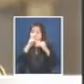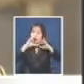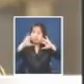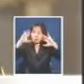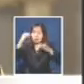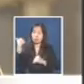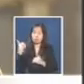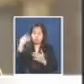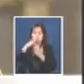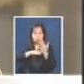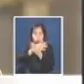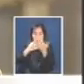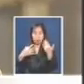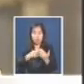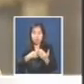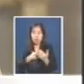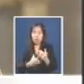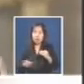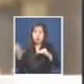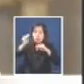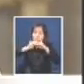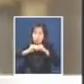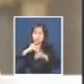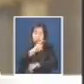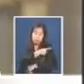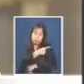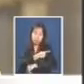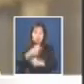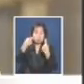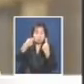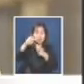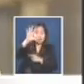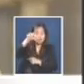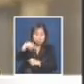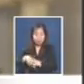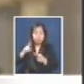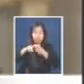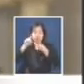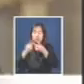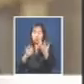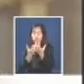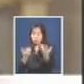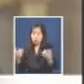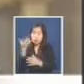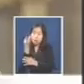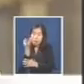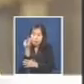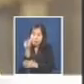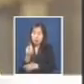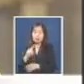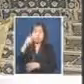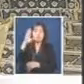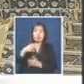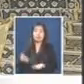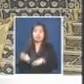ายการปรับเพิ่มเงินเดือนของคนจบปริญญาตรีเป็น 15,000 บาทรับประกันสินค้าเกษตรข้าว 15,000 แล้วก็ข้